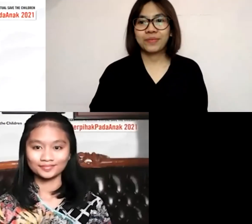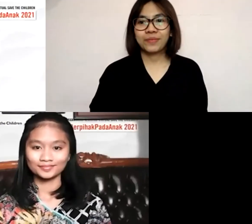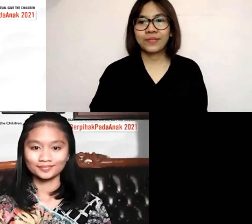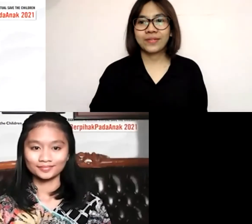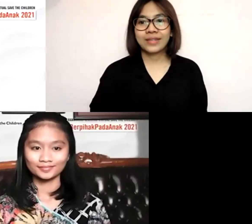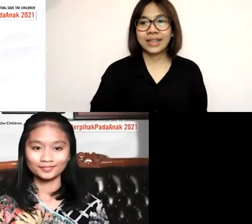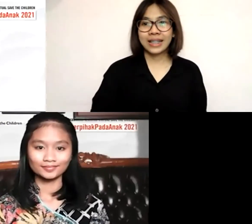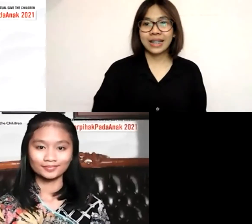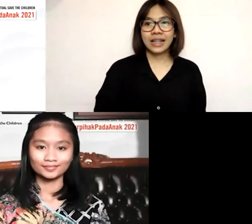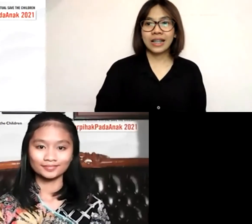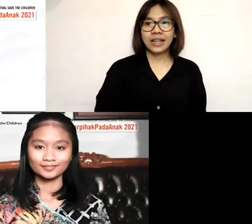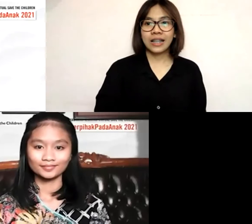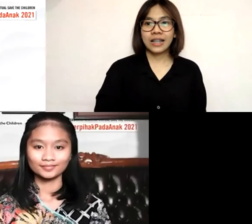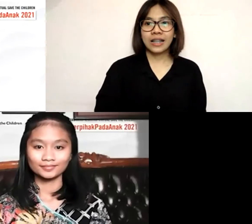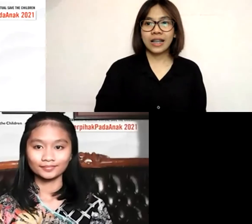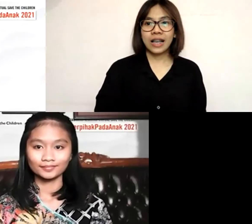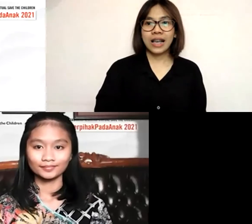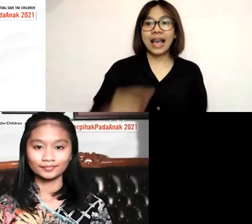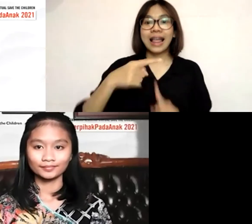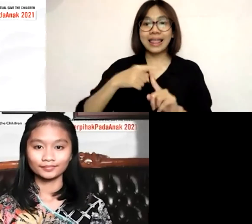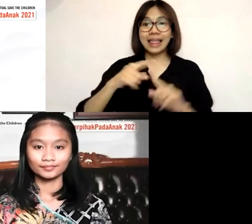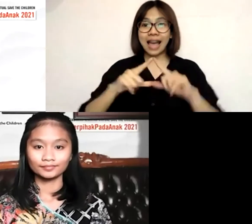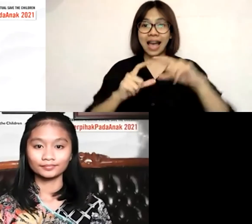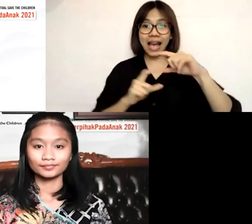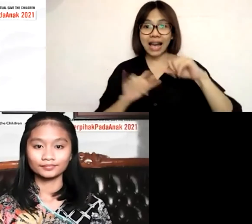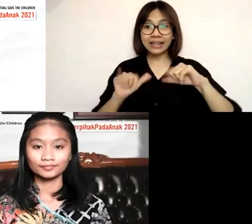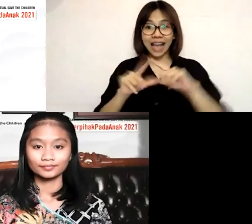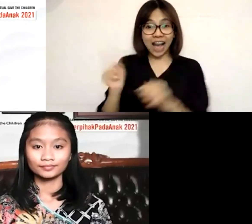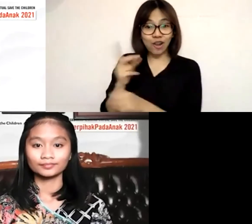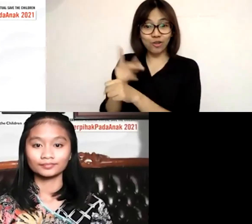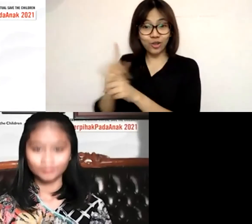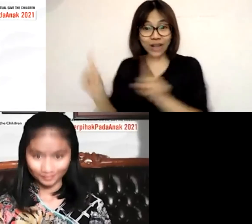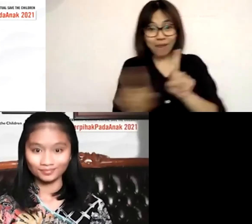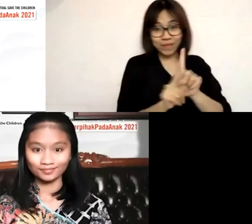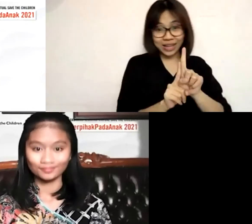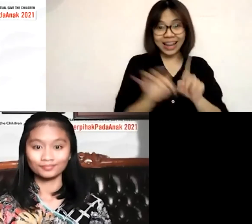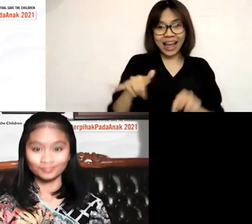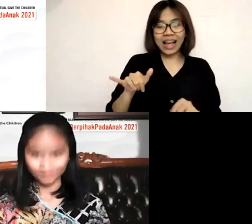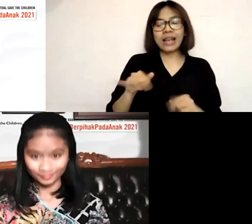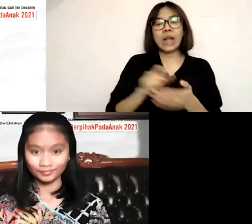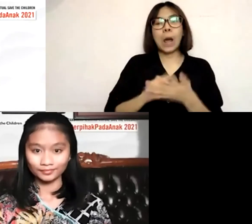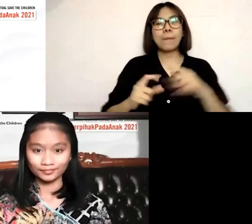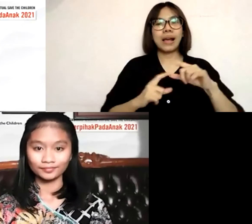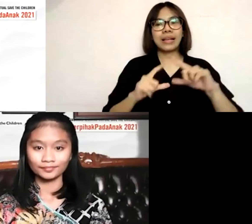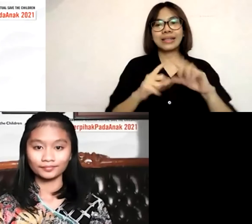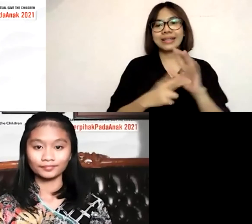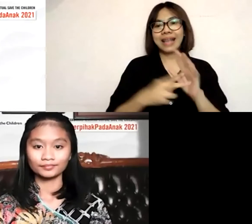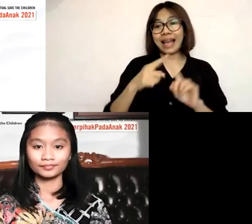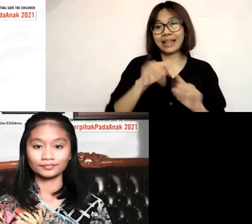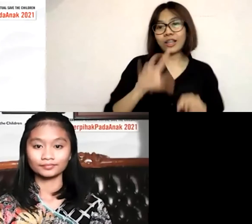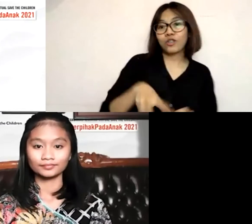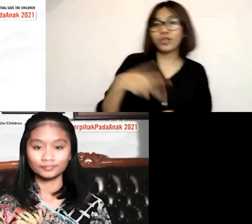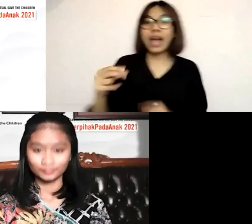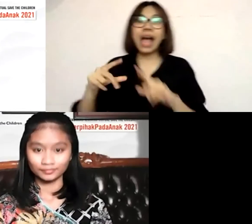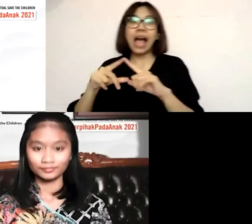Tasya didampingi oleh ibu gurunya, yaitu Ibu Santi, kemudian Aji didampingi oleh ibunya, yaitu